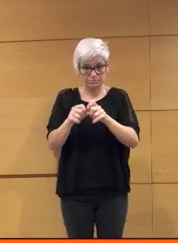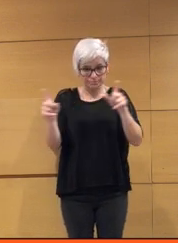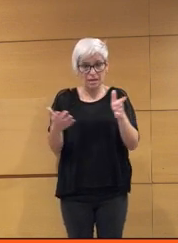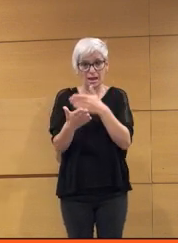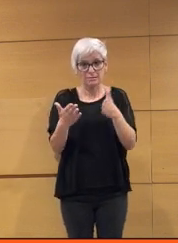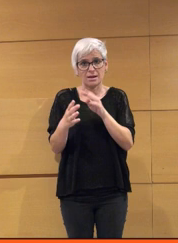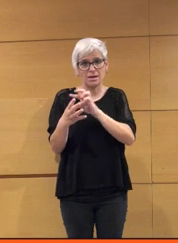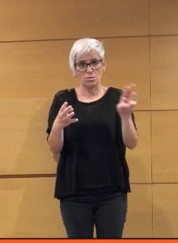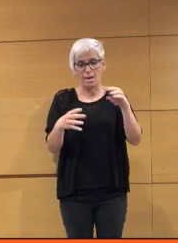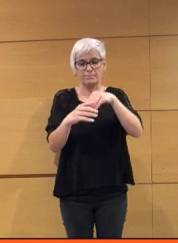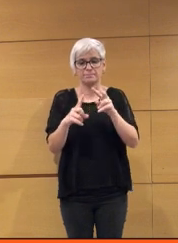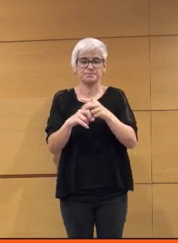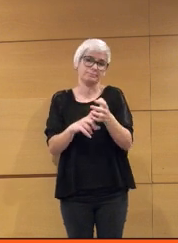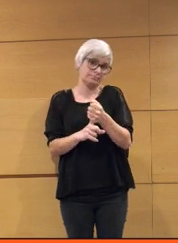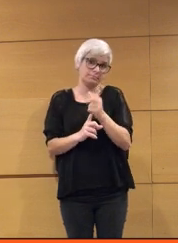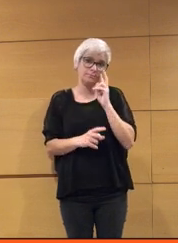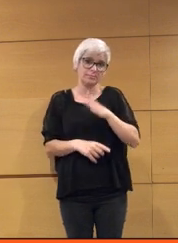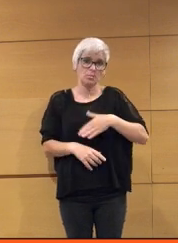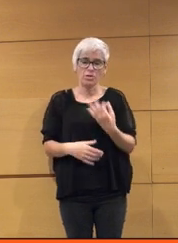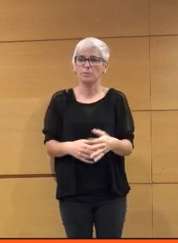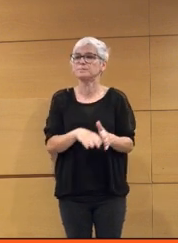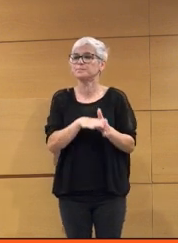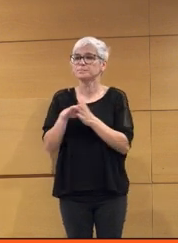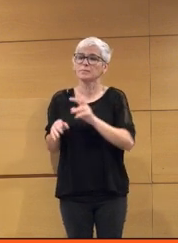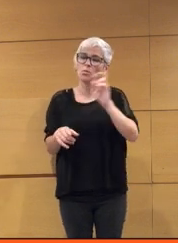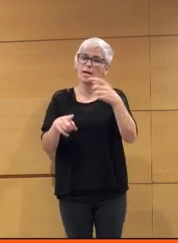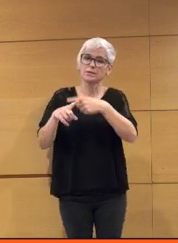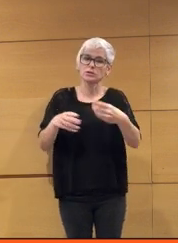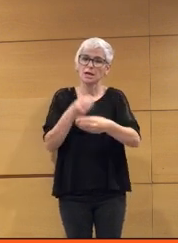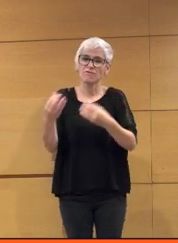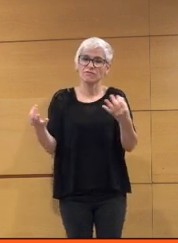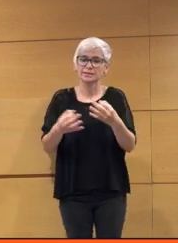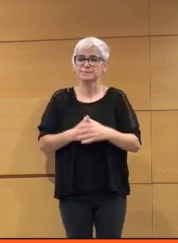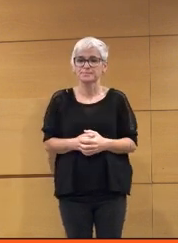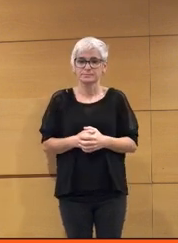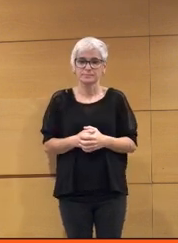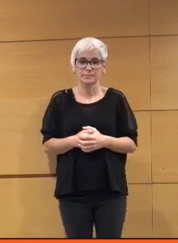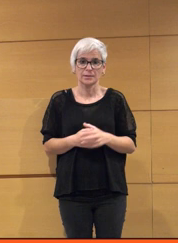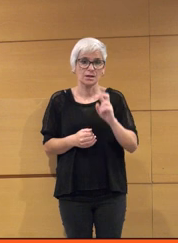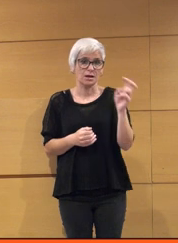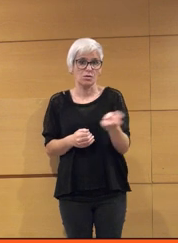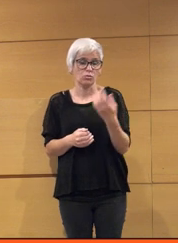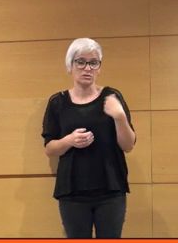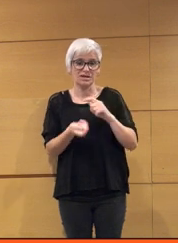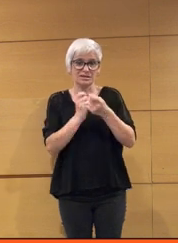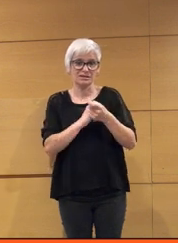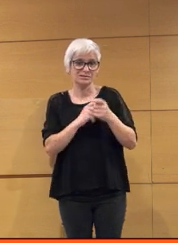tenim al web. Una altra cosa que hem fet és, a partir d'un recurs que ja teníem a Transmèdia,